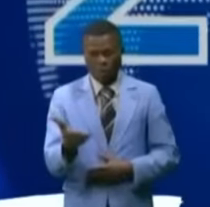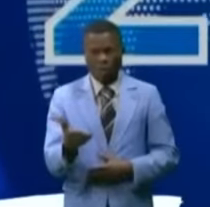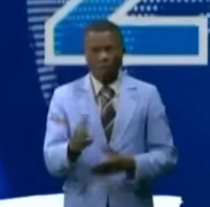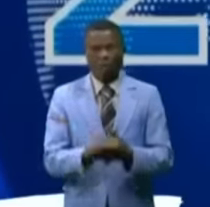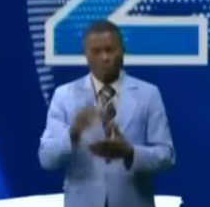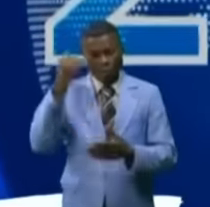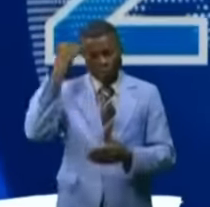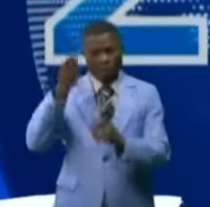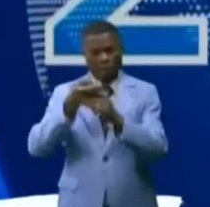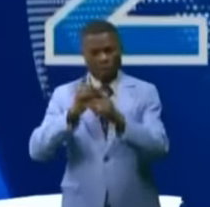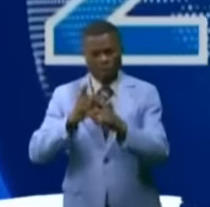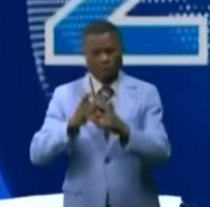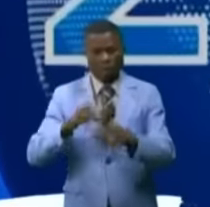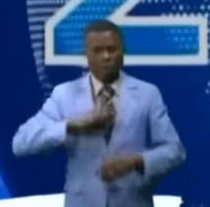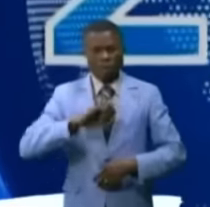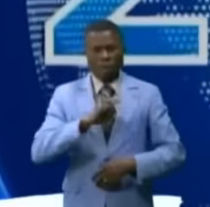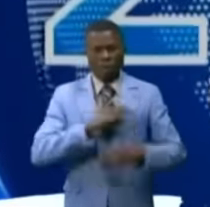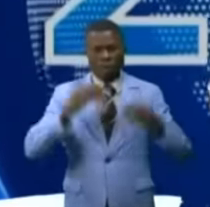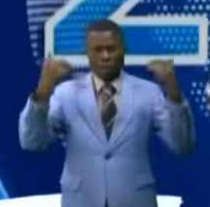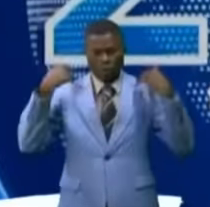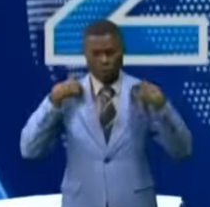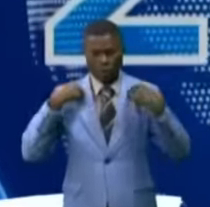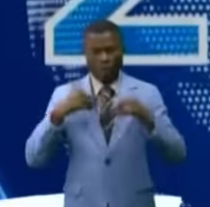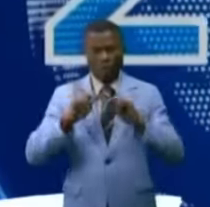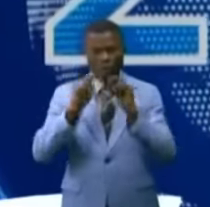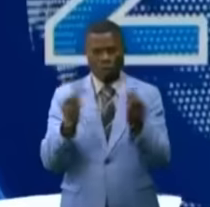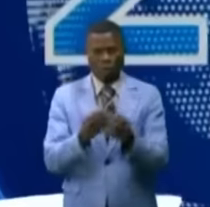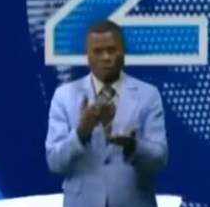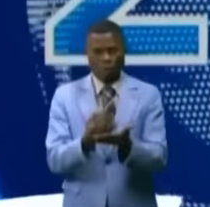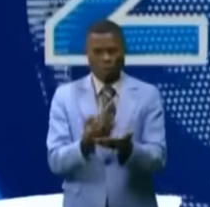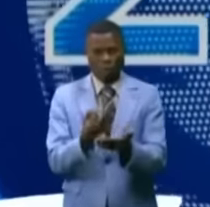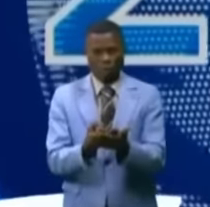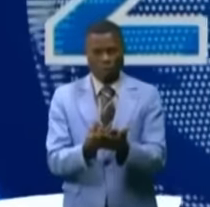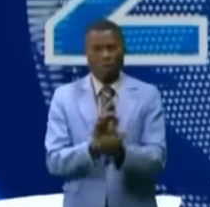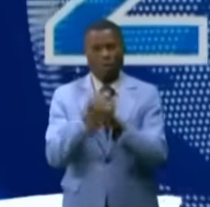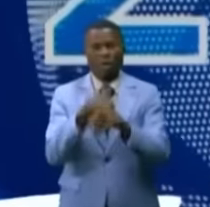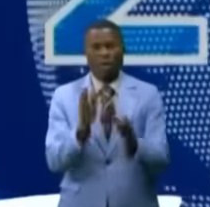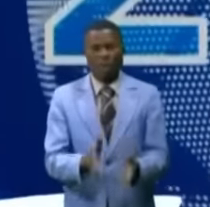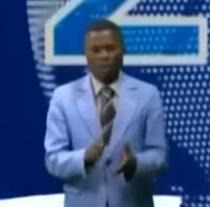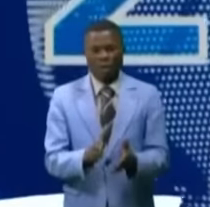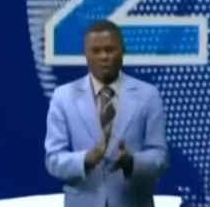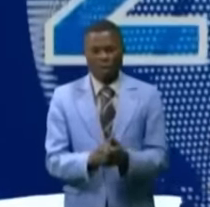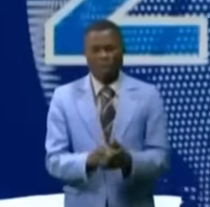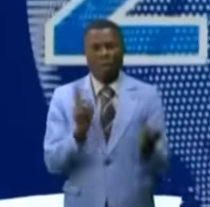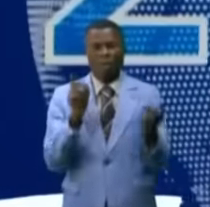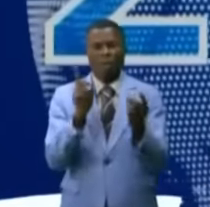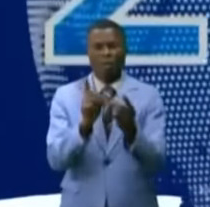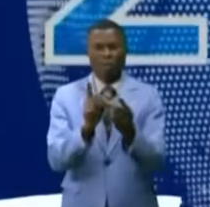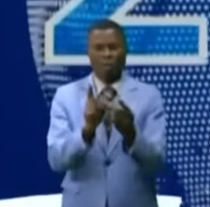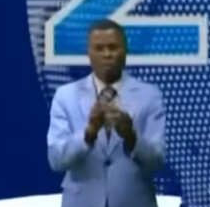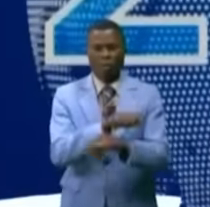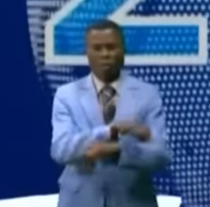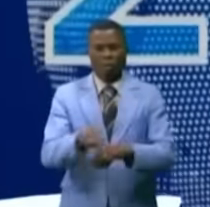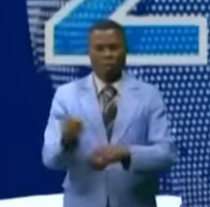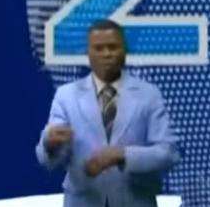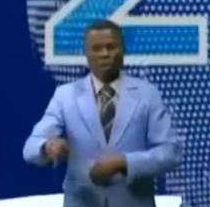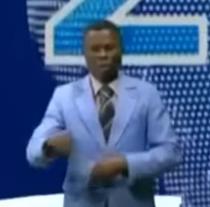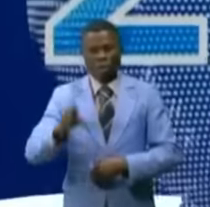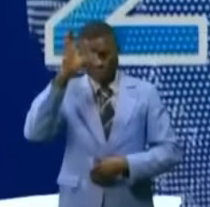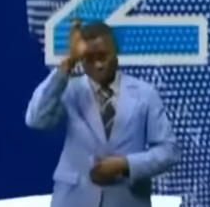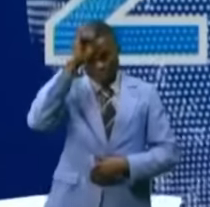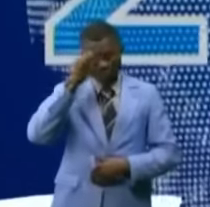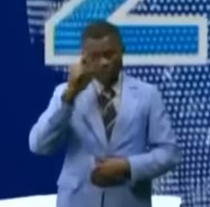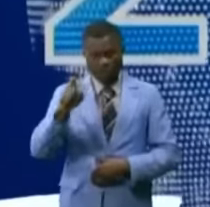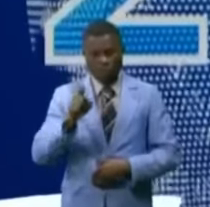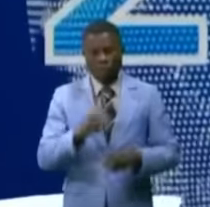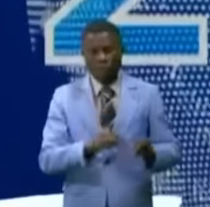une initiative du comité de gestion de cette régie financière. Les participants se sont donnés rendez-vous à la direction provinciale de Bandundu,